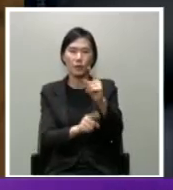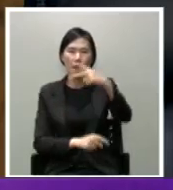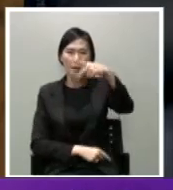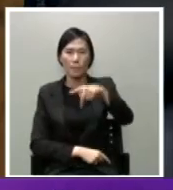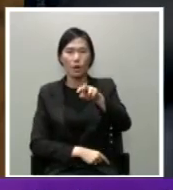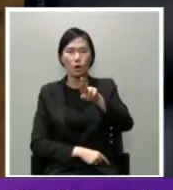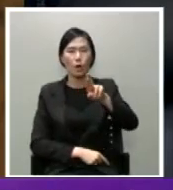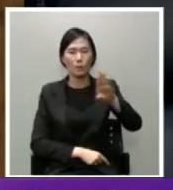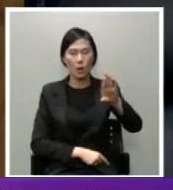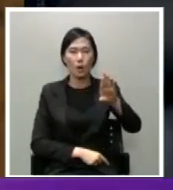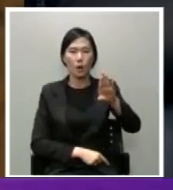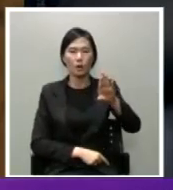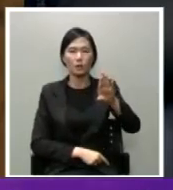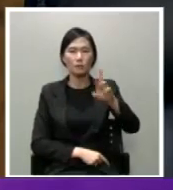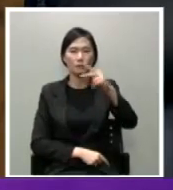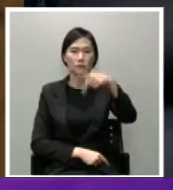บัญญัติ